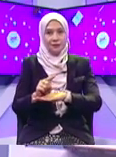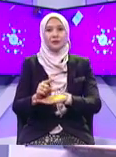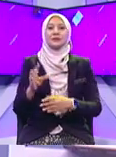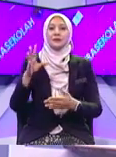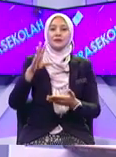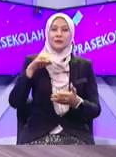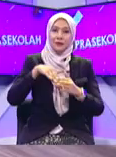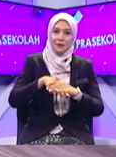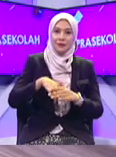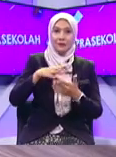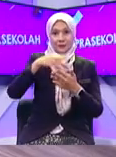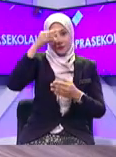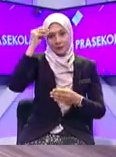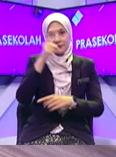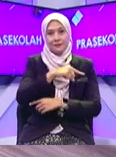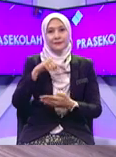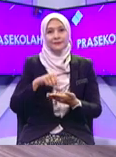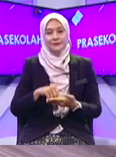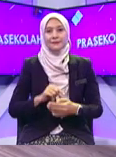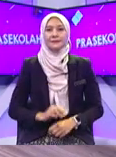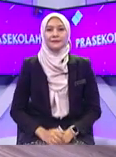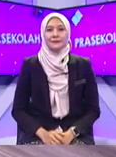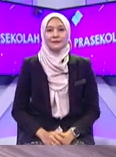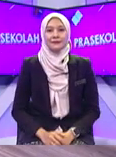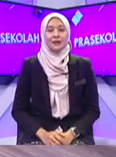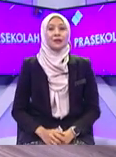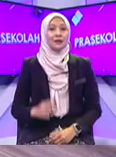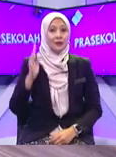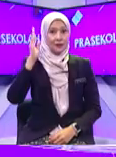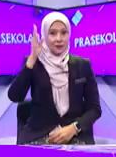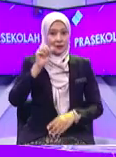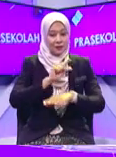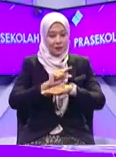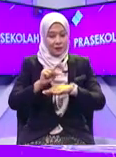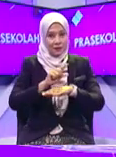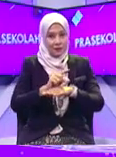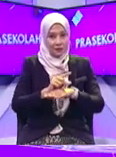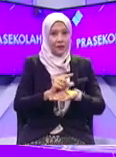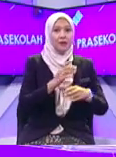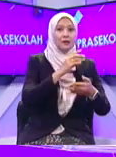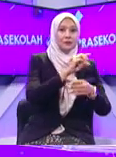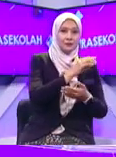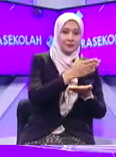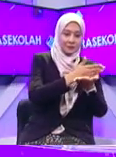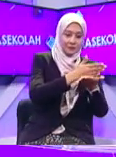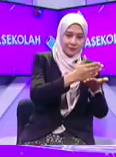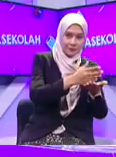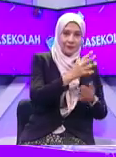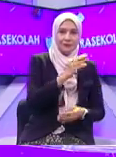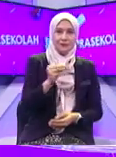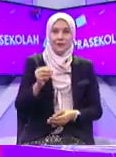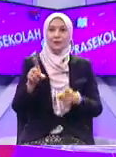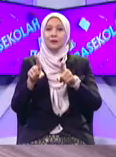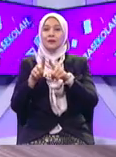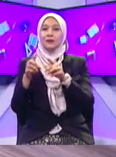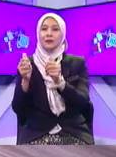Oke baik jadi kita akan gunakan simbol pola dan juga sama dengan silakan cek Gung Oke ingat